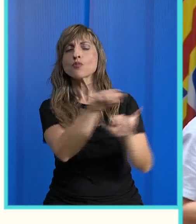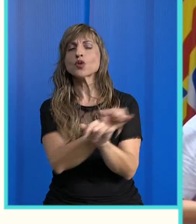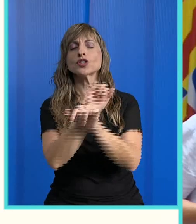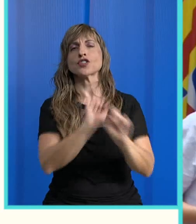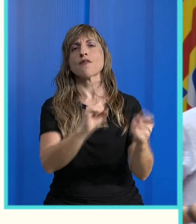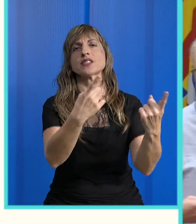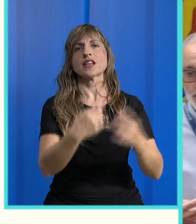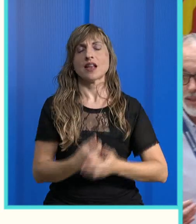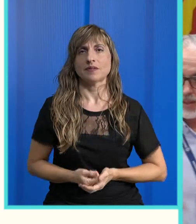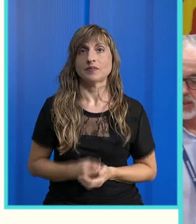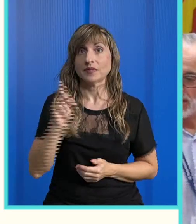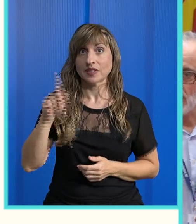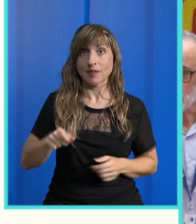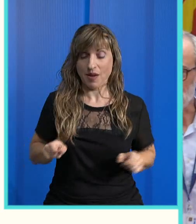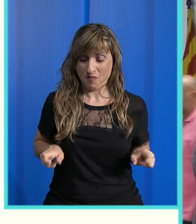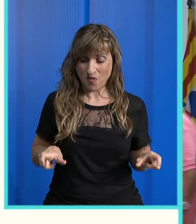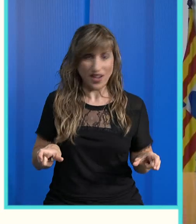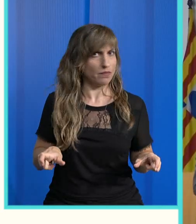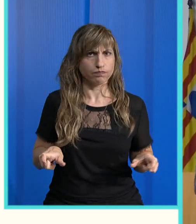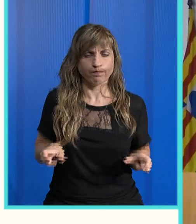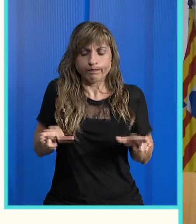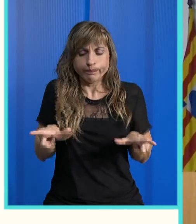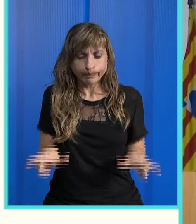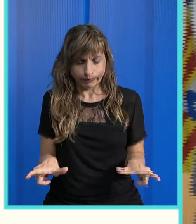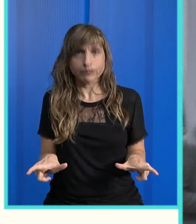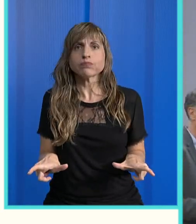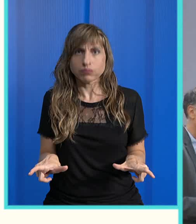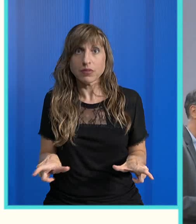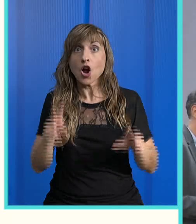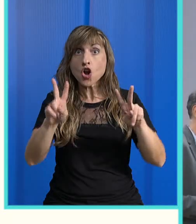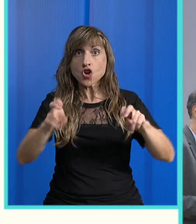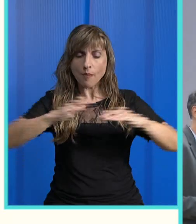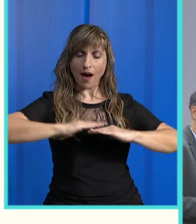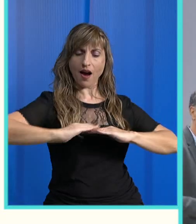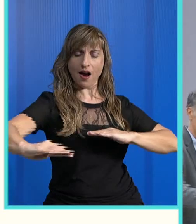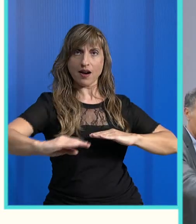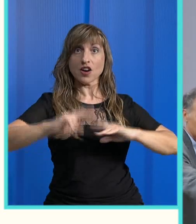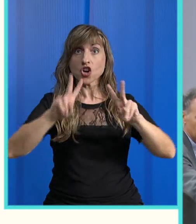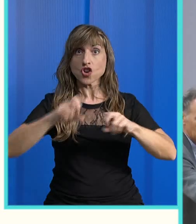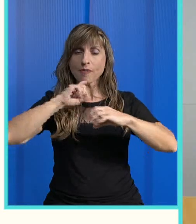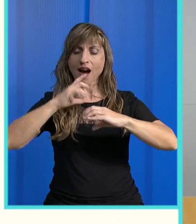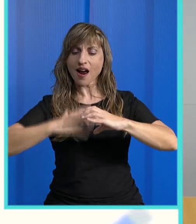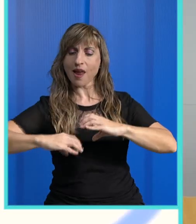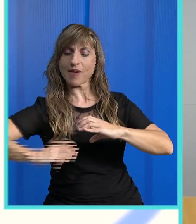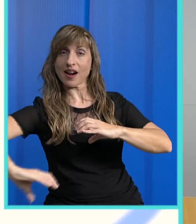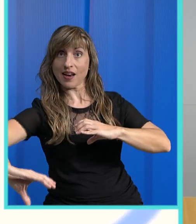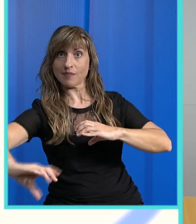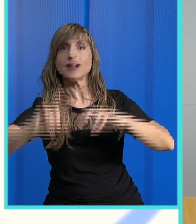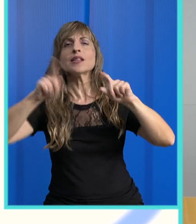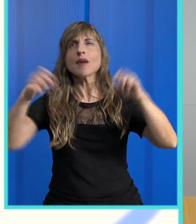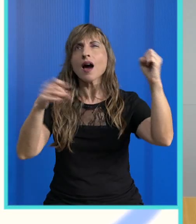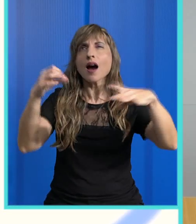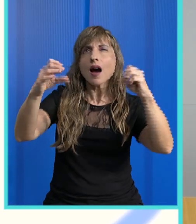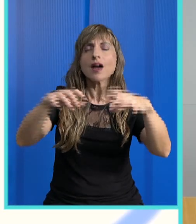permetran ampliar les voreres de carrers propers com Sant Gonzalo o Camèlia amb nova pavimentació clava garam il·luminació arbrat i mobiliari urbà.